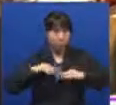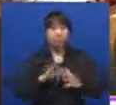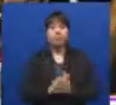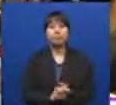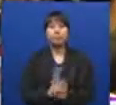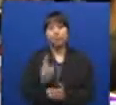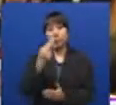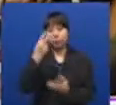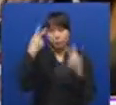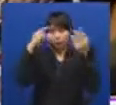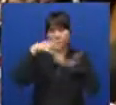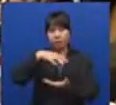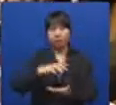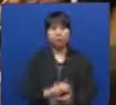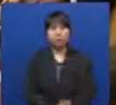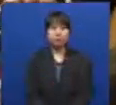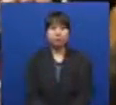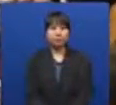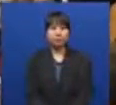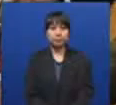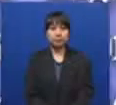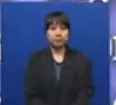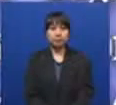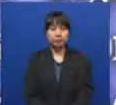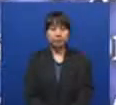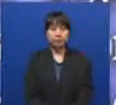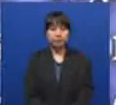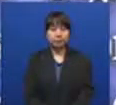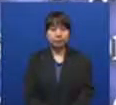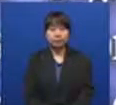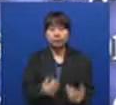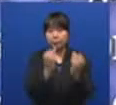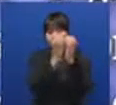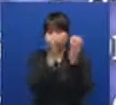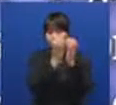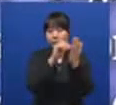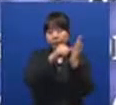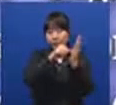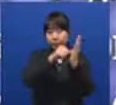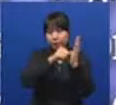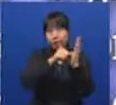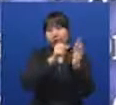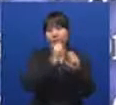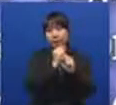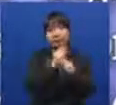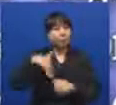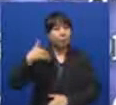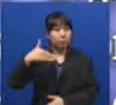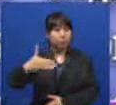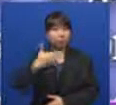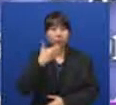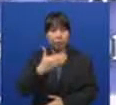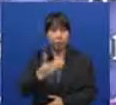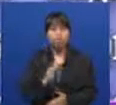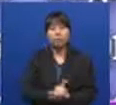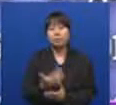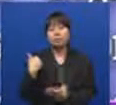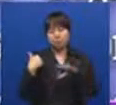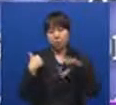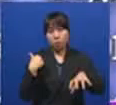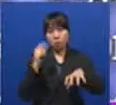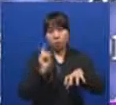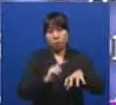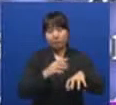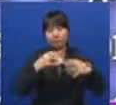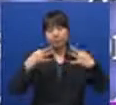ฟังเสียงนายกรัฐมนตรีค่ะ เราแก้มาดูตลอดนะครับไม่ใช่เราไม่ทำเรื่องนี้มันก็ทำมาดูตลอดแล้วก็มีองค์กร